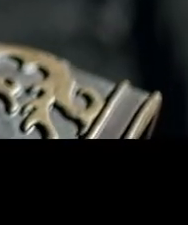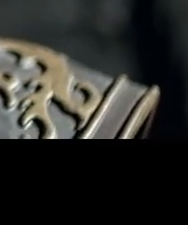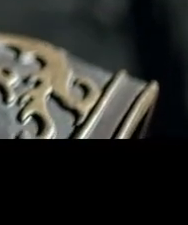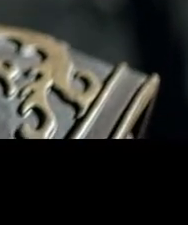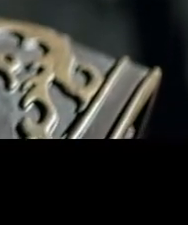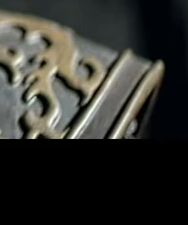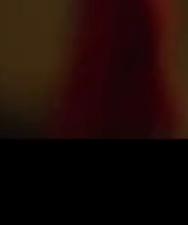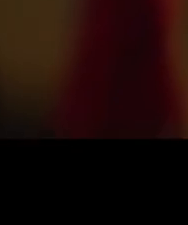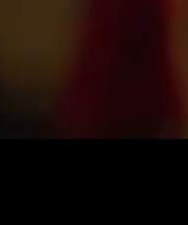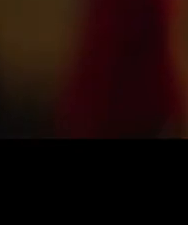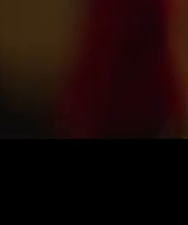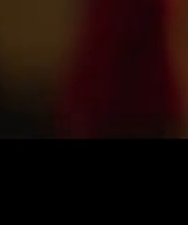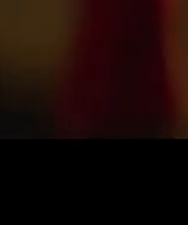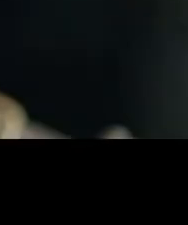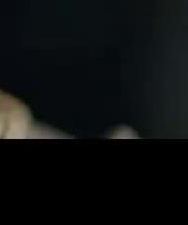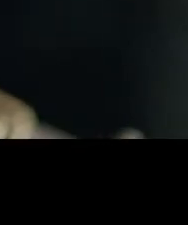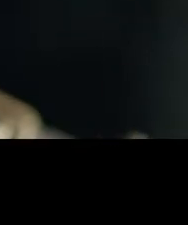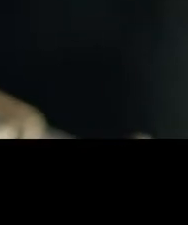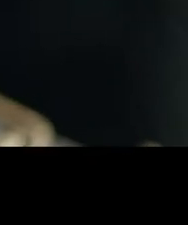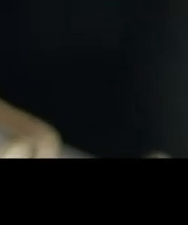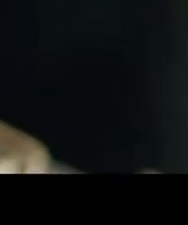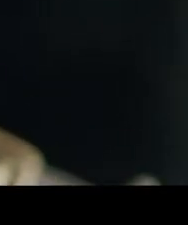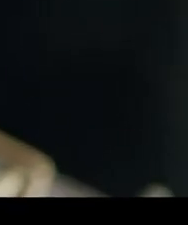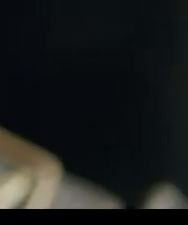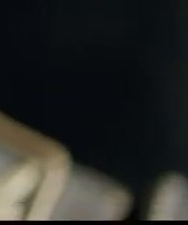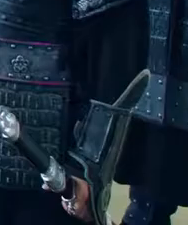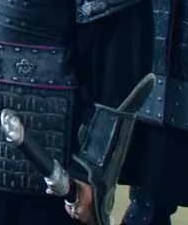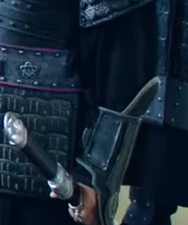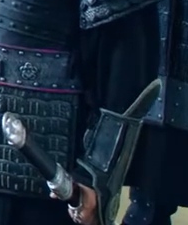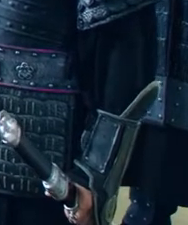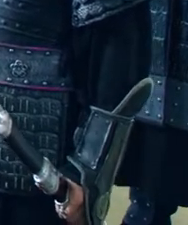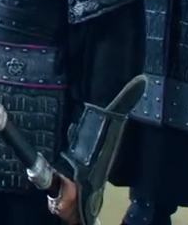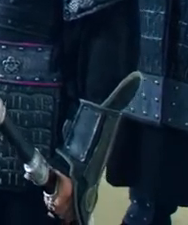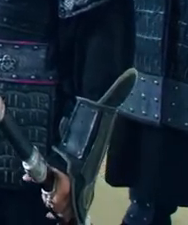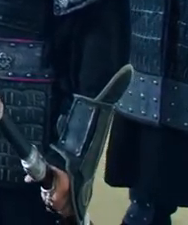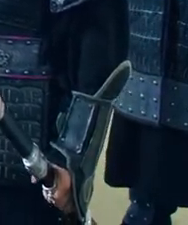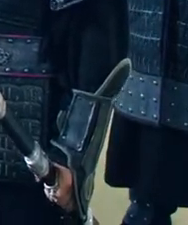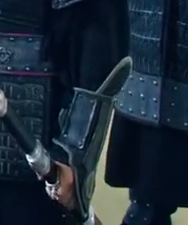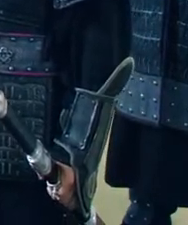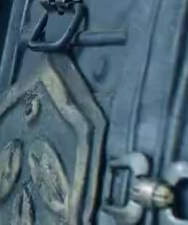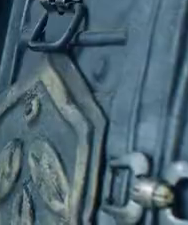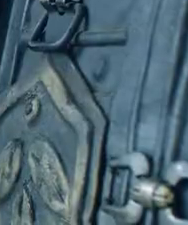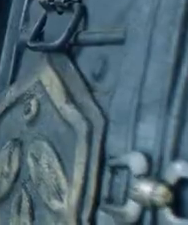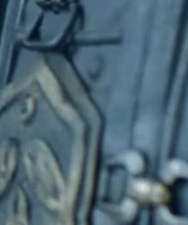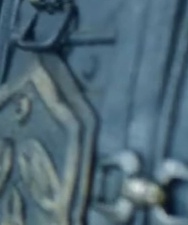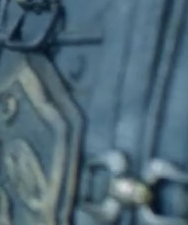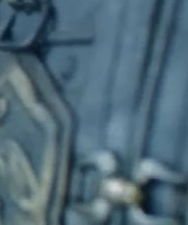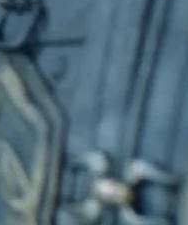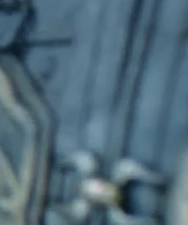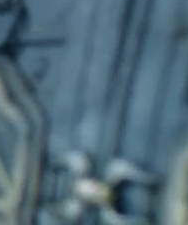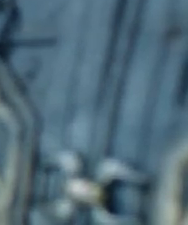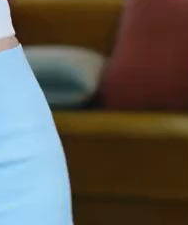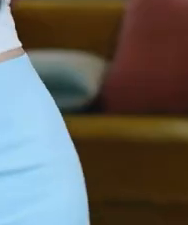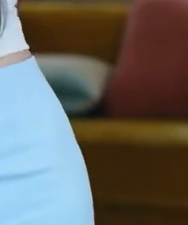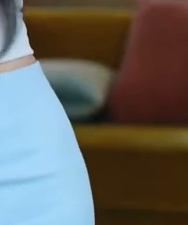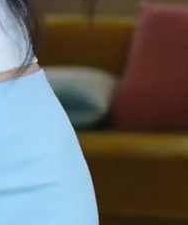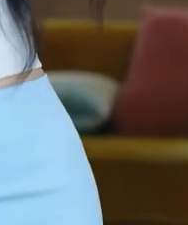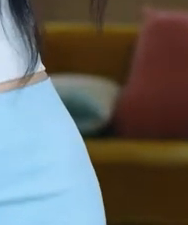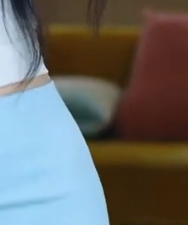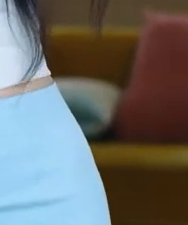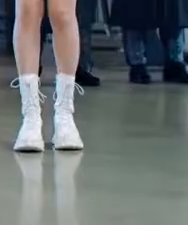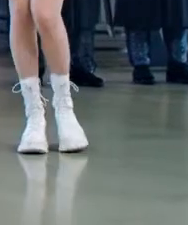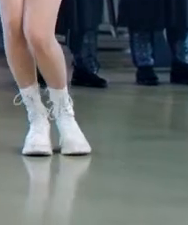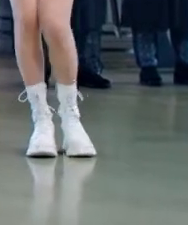용기 있는 자 나오거라. 용기 있는 자 없단 말이야! 헐. 용기? 여기